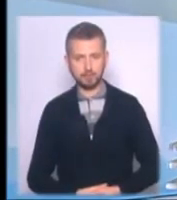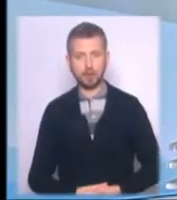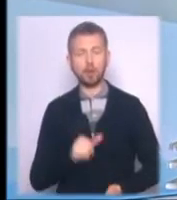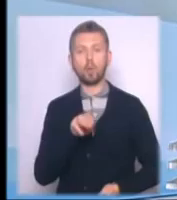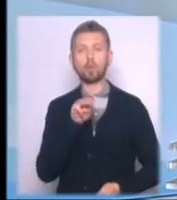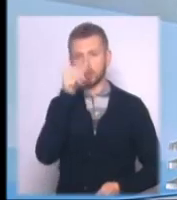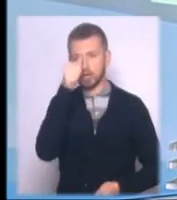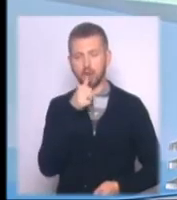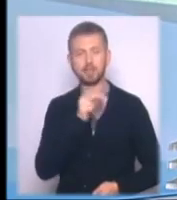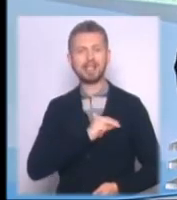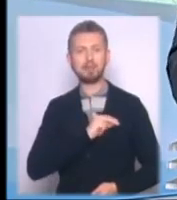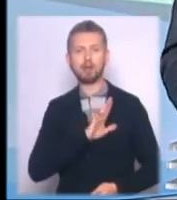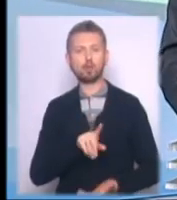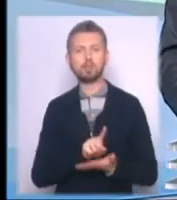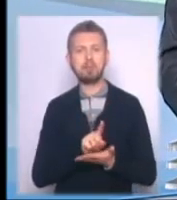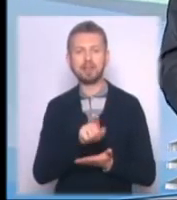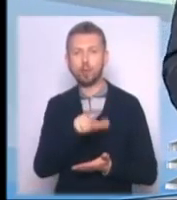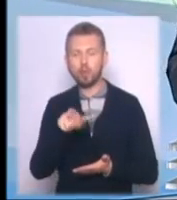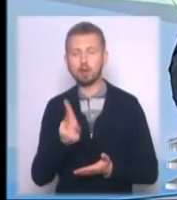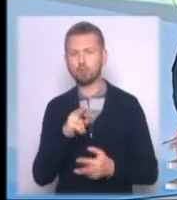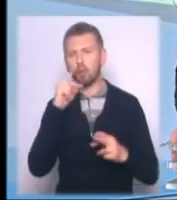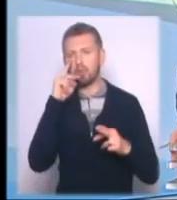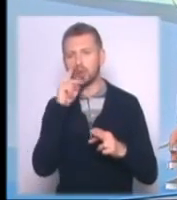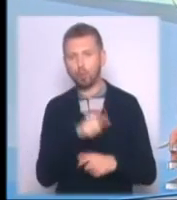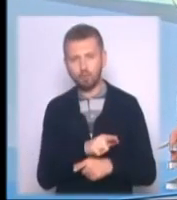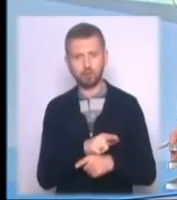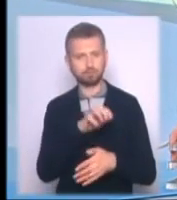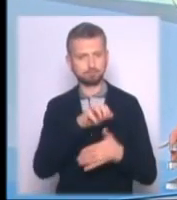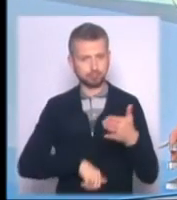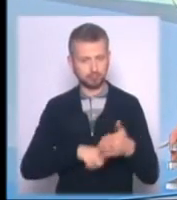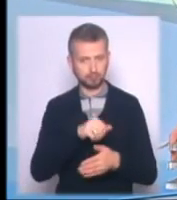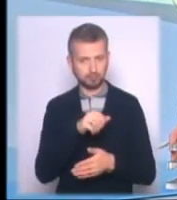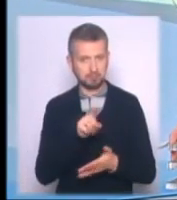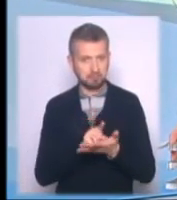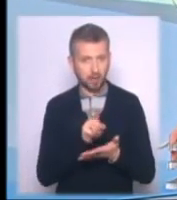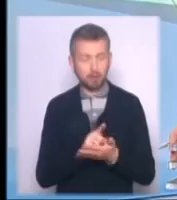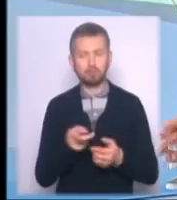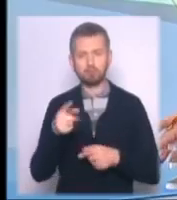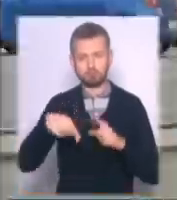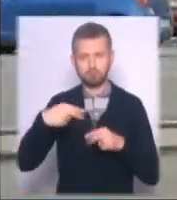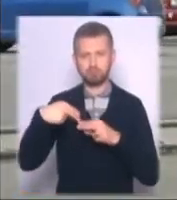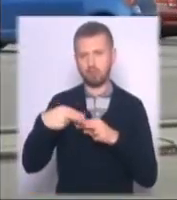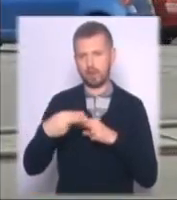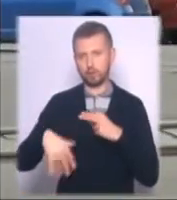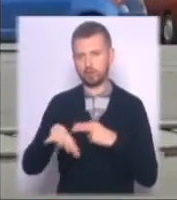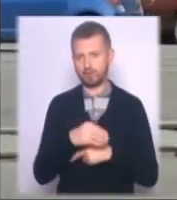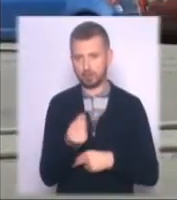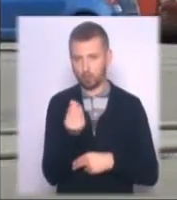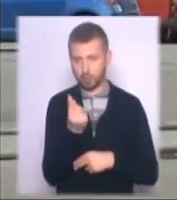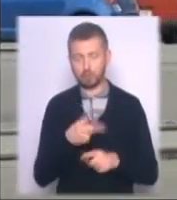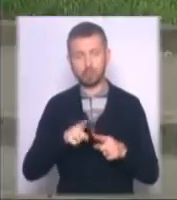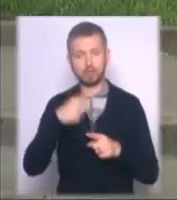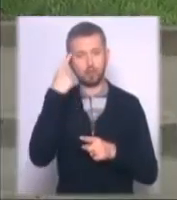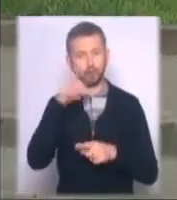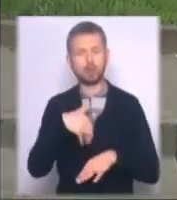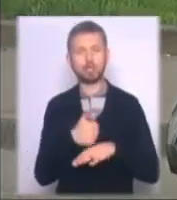травні непрацюючим пенсіонерам, яким помилково обмежили виплати, повернуть всі недоотримані кошти. Про це повідомив голова правління